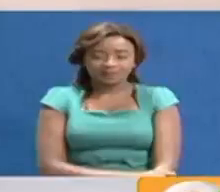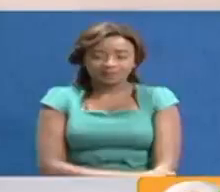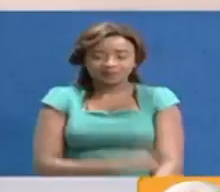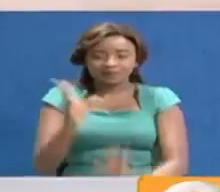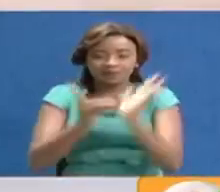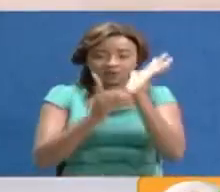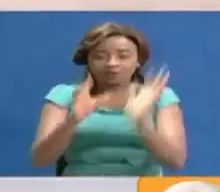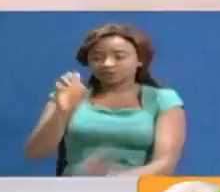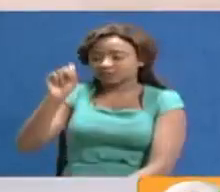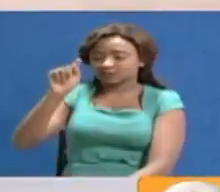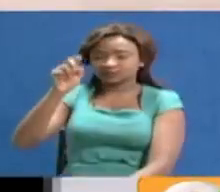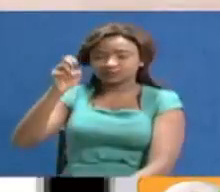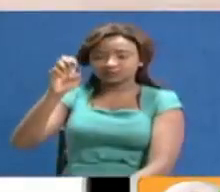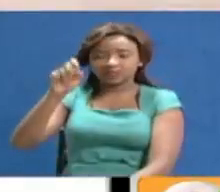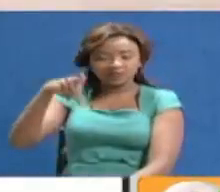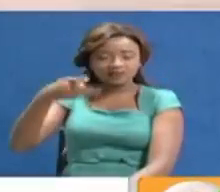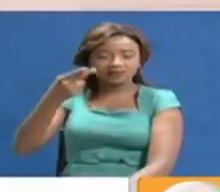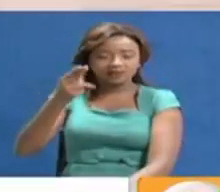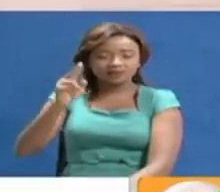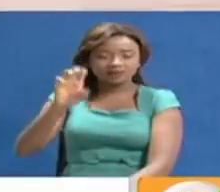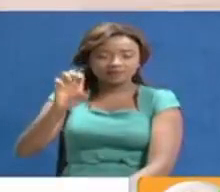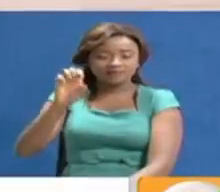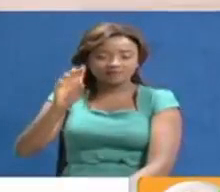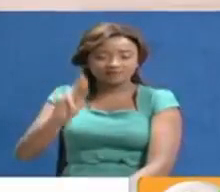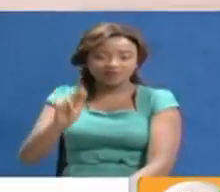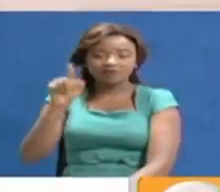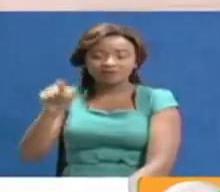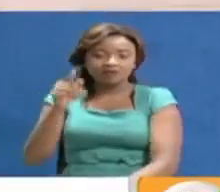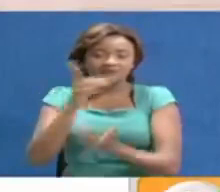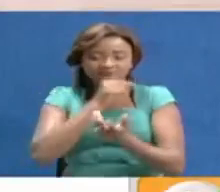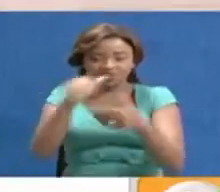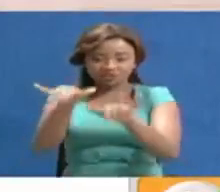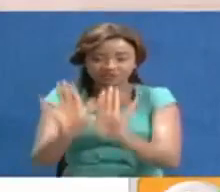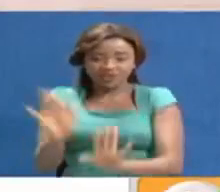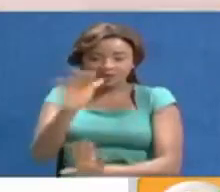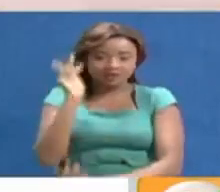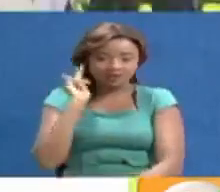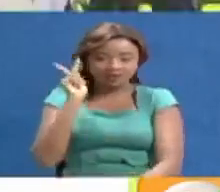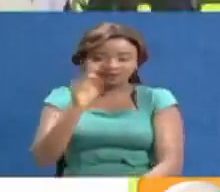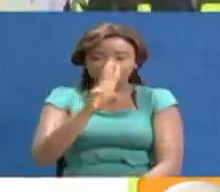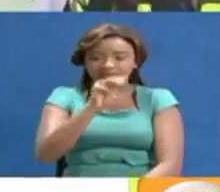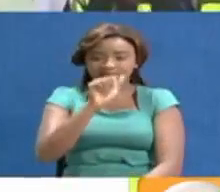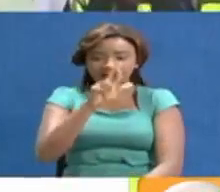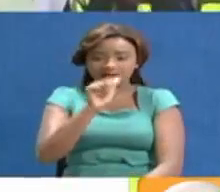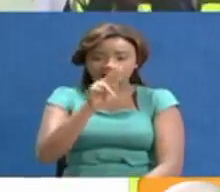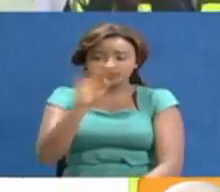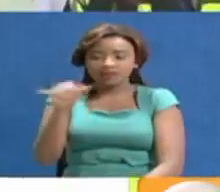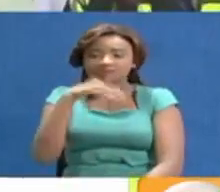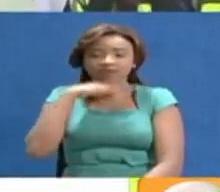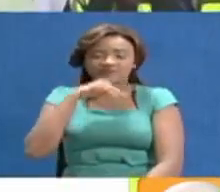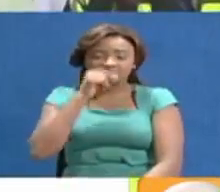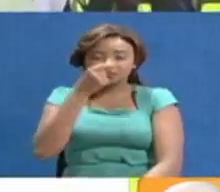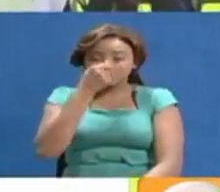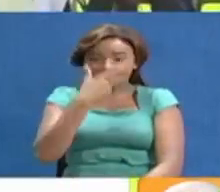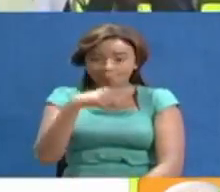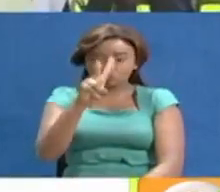Dr. Stephen Mogusu aliaga dunia wiki mbili zilizopita, amezikwa nyumbani kwao katika eneo la Marani huko Kisii. Mogusu aliaga dunia akiwa na miaka